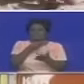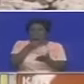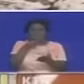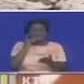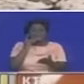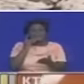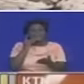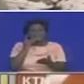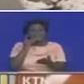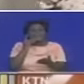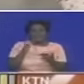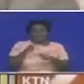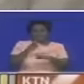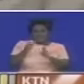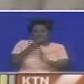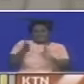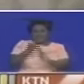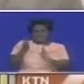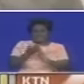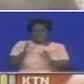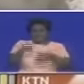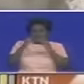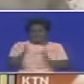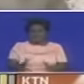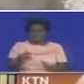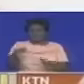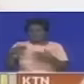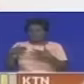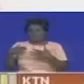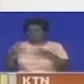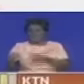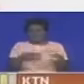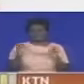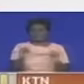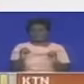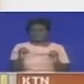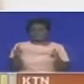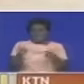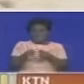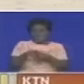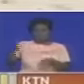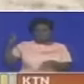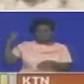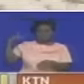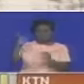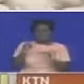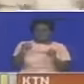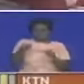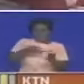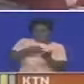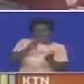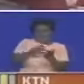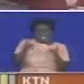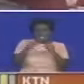ikue ifanye kazi haraka ili wakulima wasisumbuke. Kinyume na miaka iliyopita ambapo malipo yalichukua